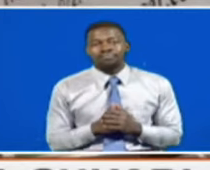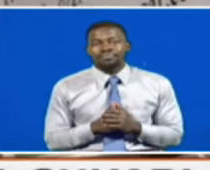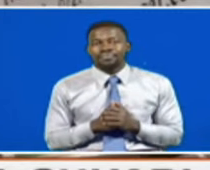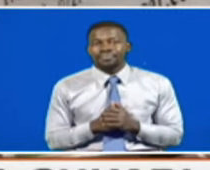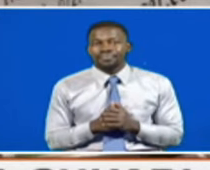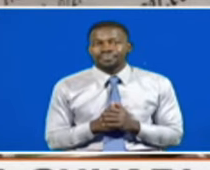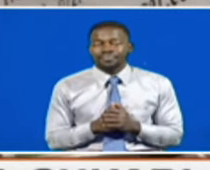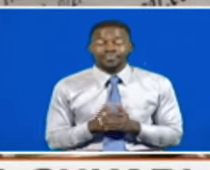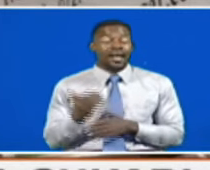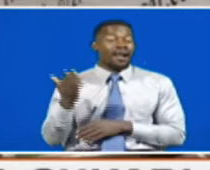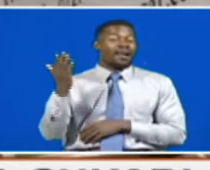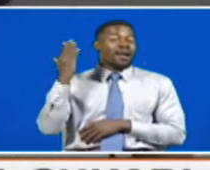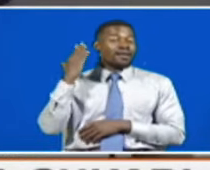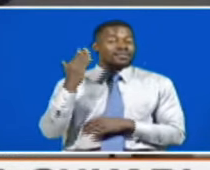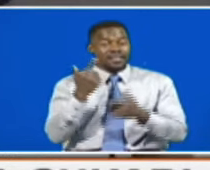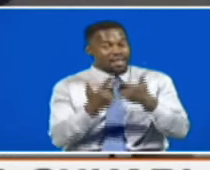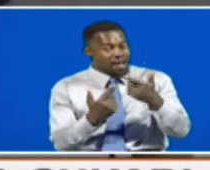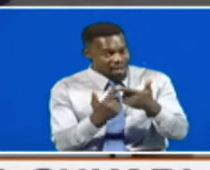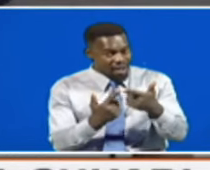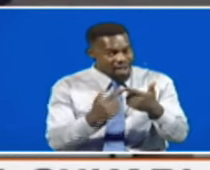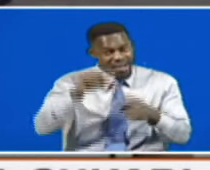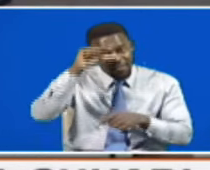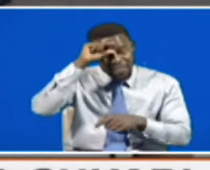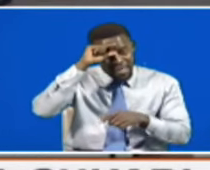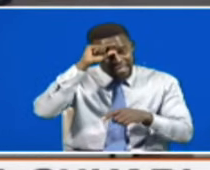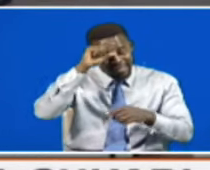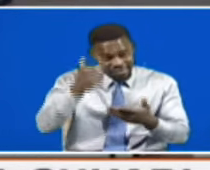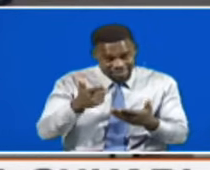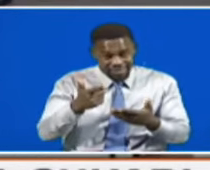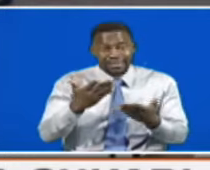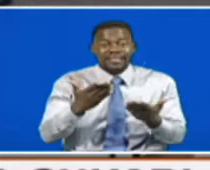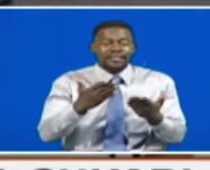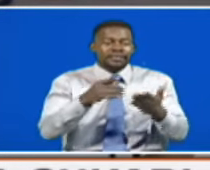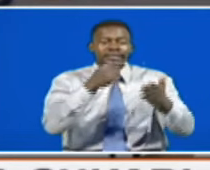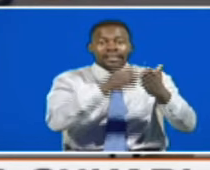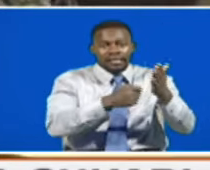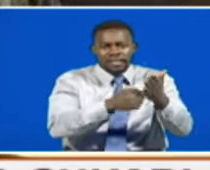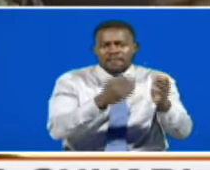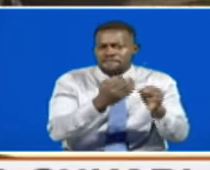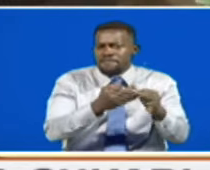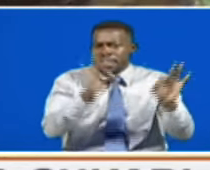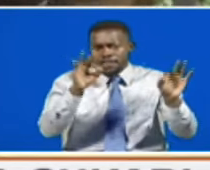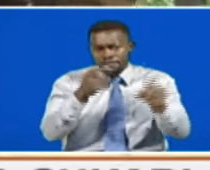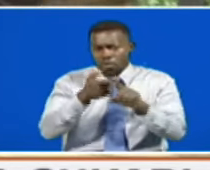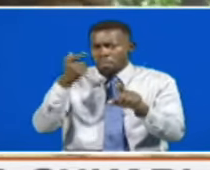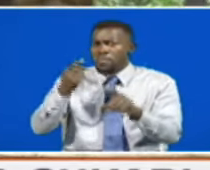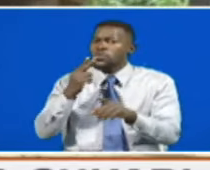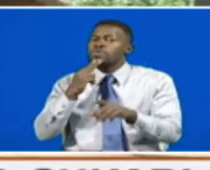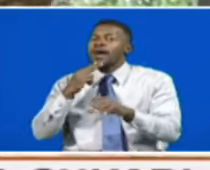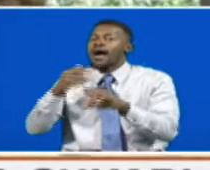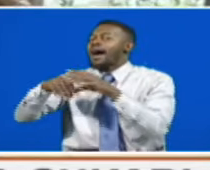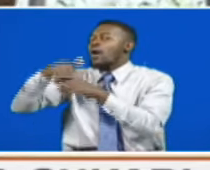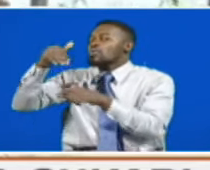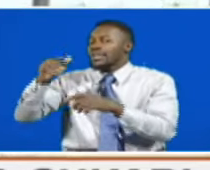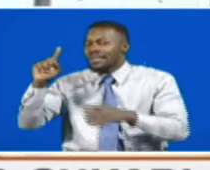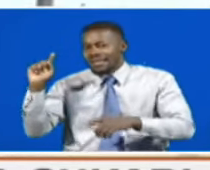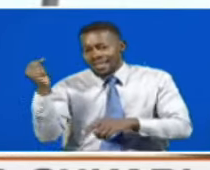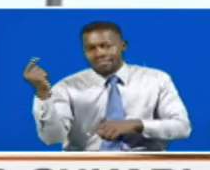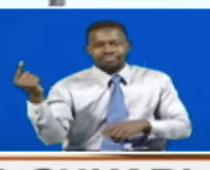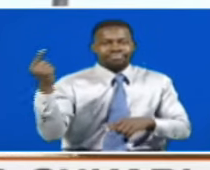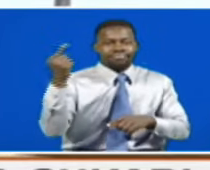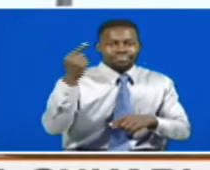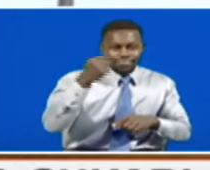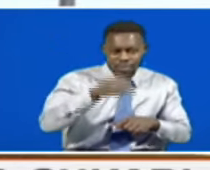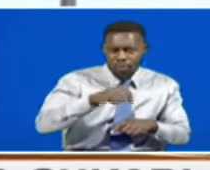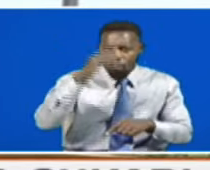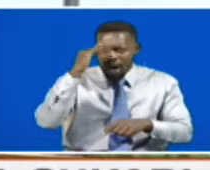Mwishoni mwa mwaka jana, serikali iliondoa ushuru kwa sukari iliyoagizwa kutoka nje hadi nchini kama njia mojawapo ya